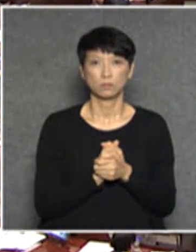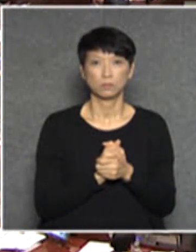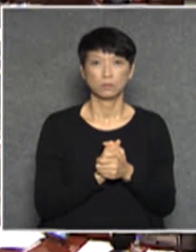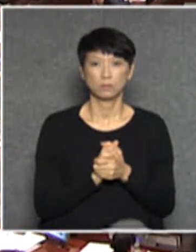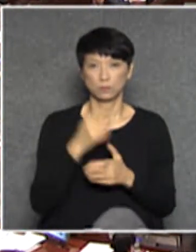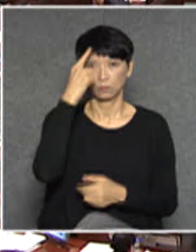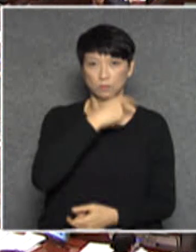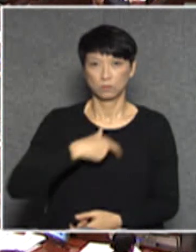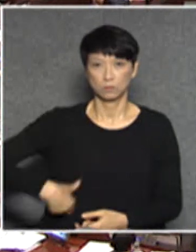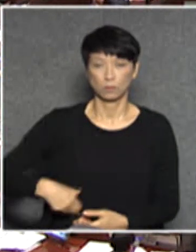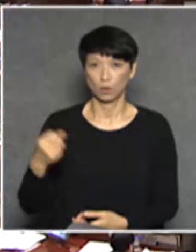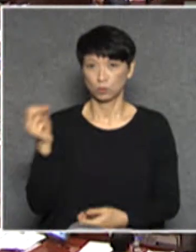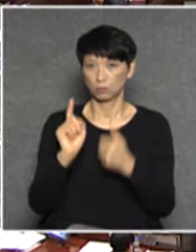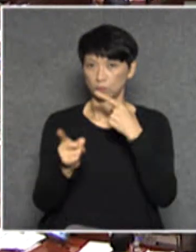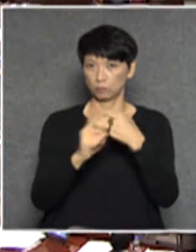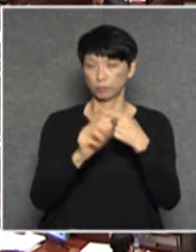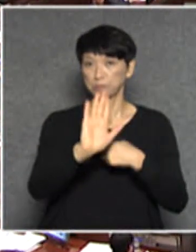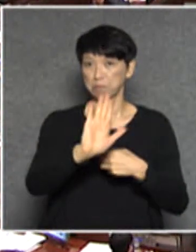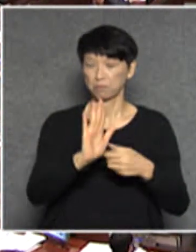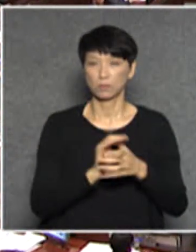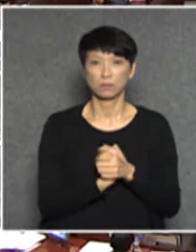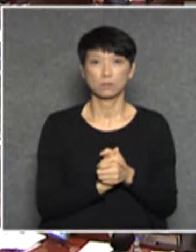梁國雄議員，我唔再警告你啦。